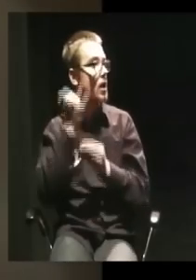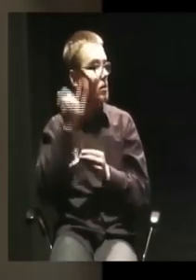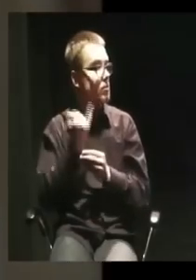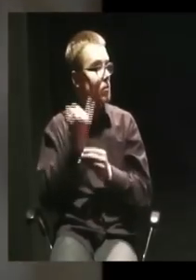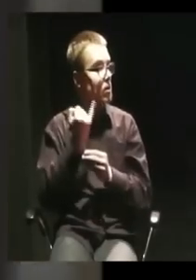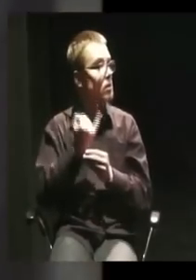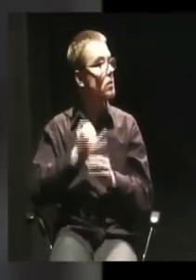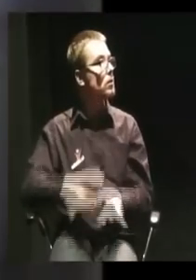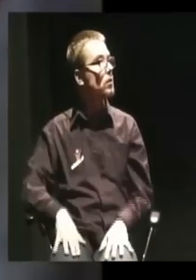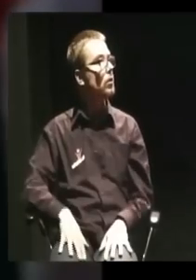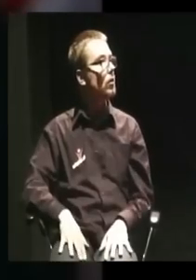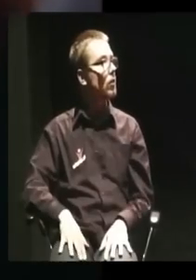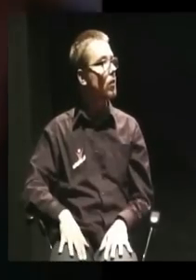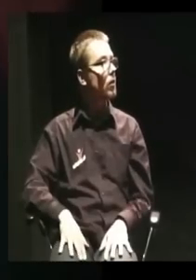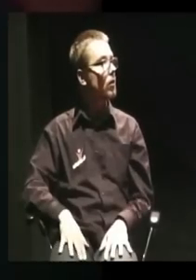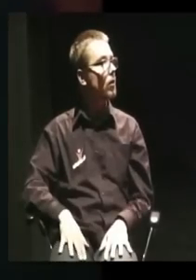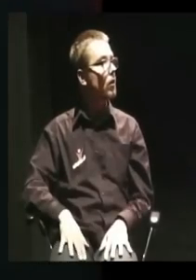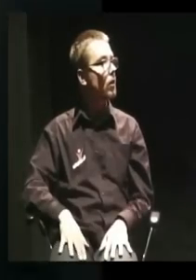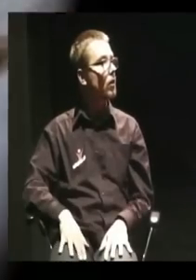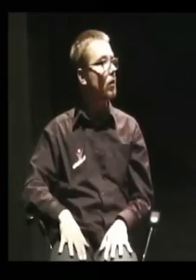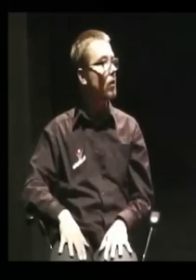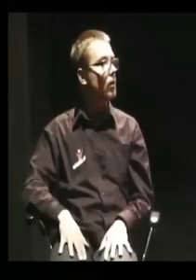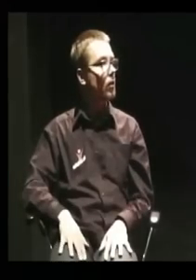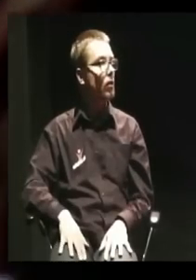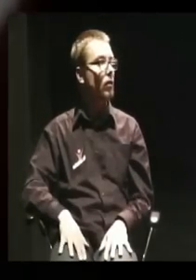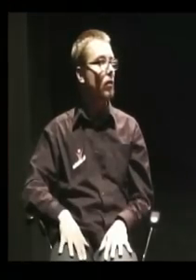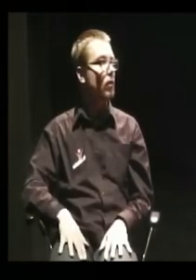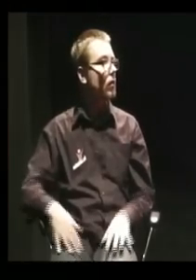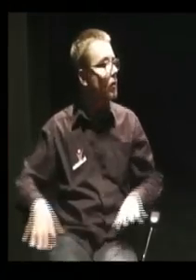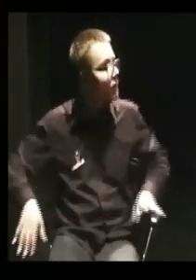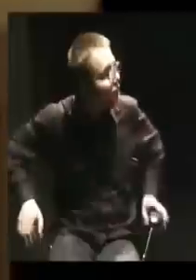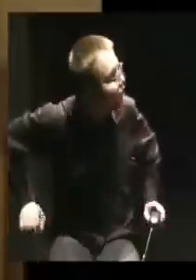widziałeś? I tu zaczyna się mój epizod ze Stevenem Seagalem.